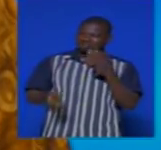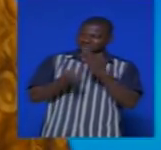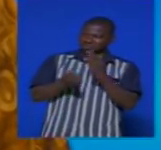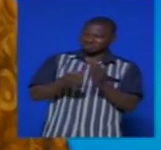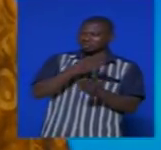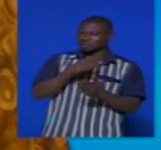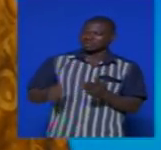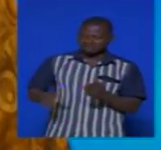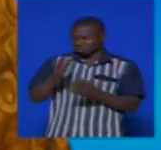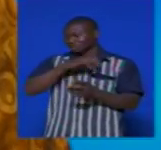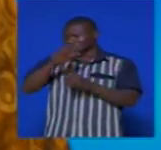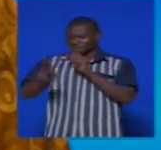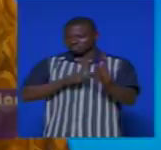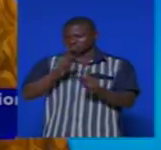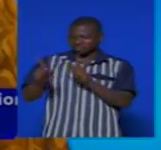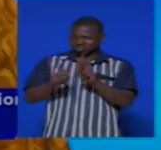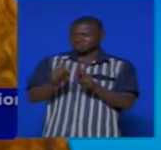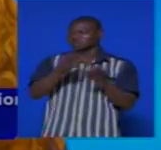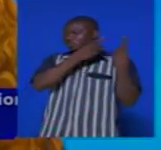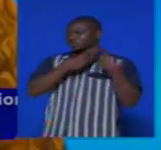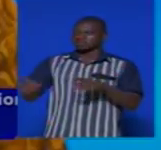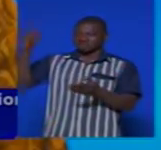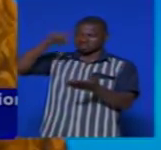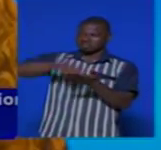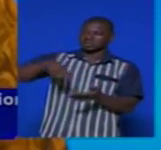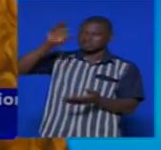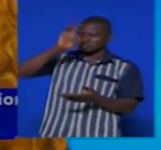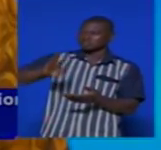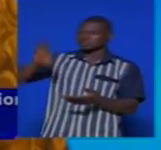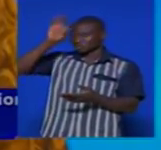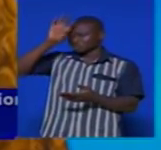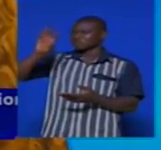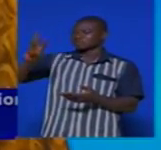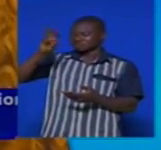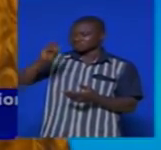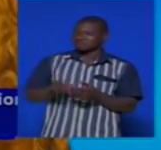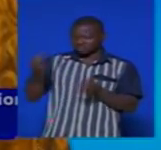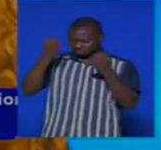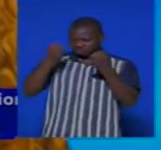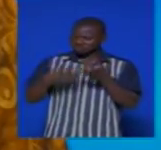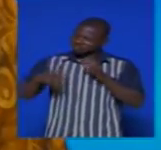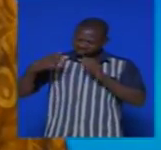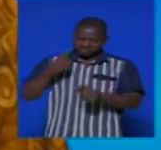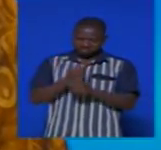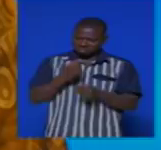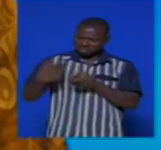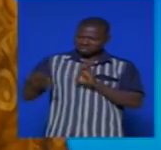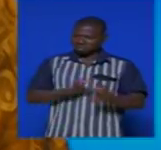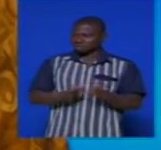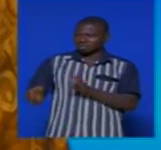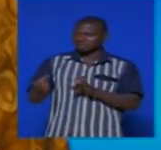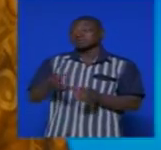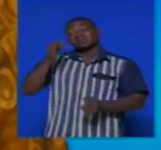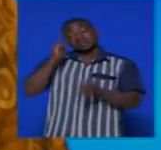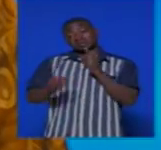beaucoup d'efforts donc, ont été faits au niveau national pour maîtriser donc, la croissance démographique. En 1960, si on regarde